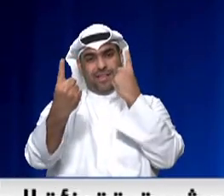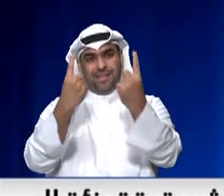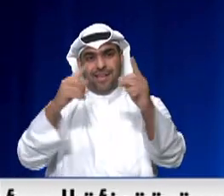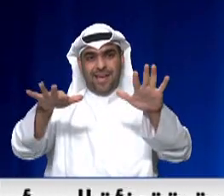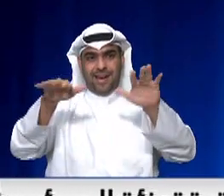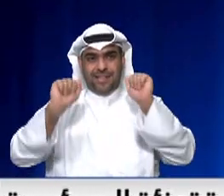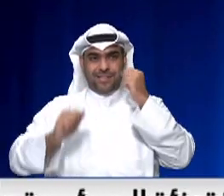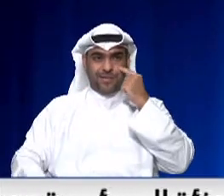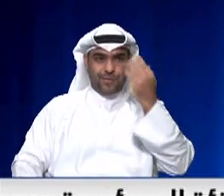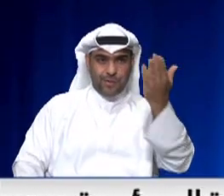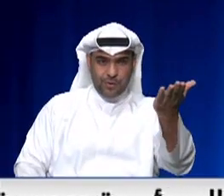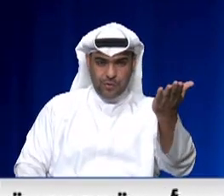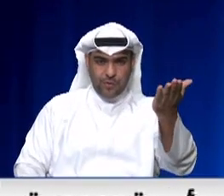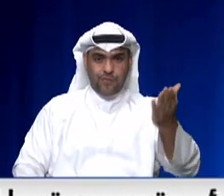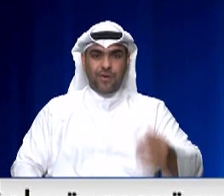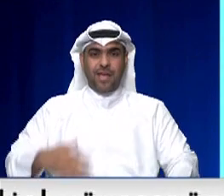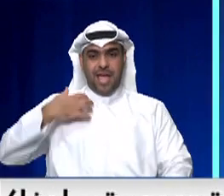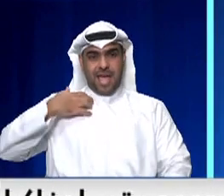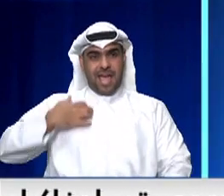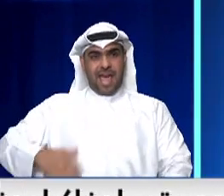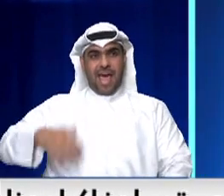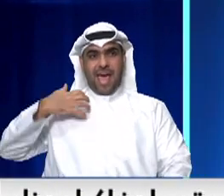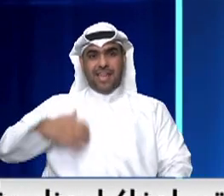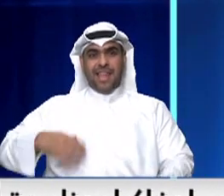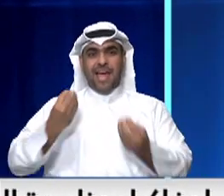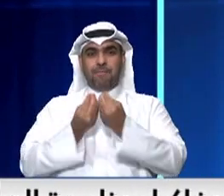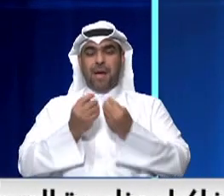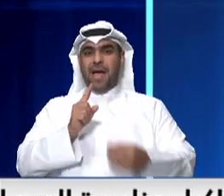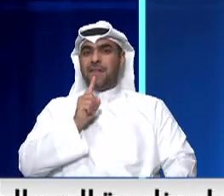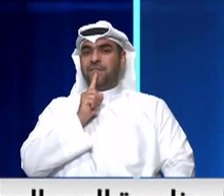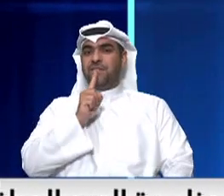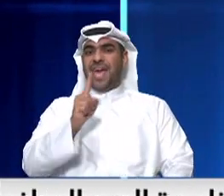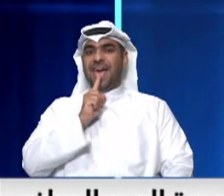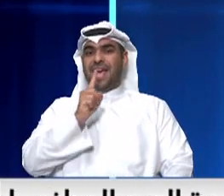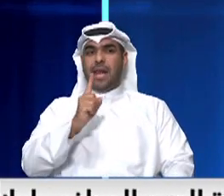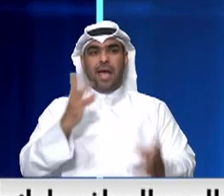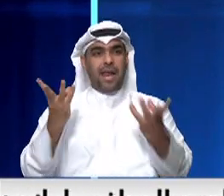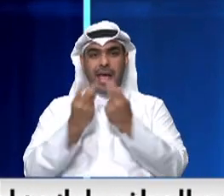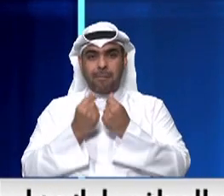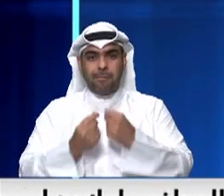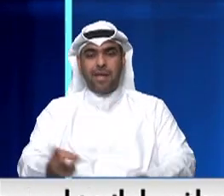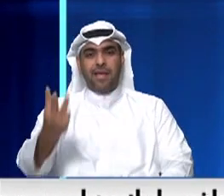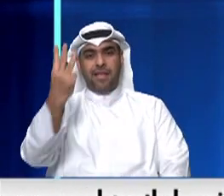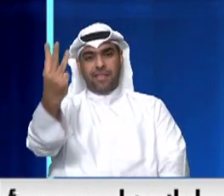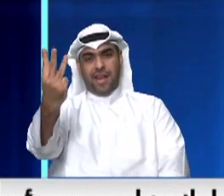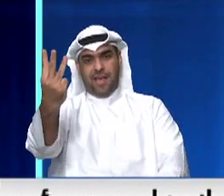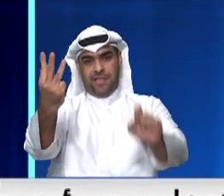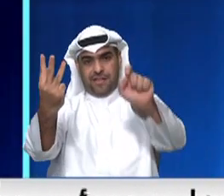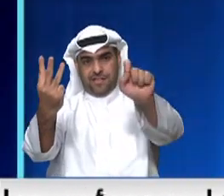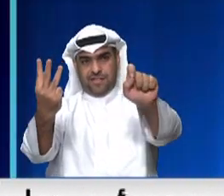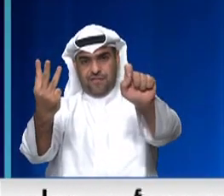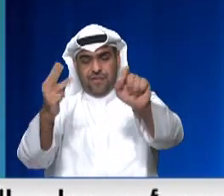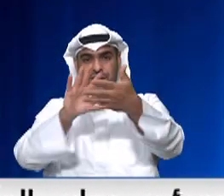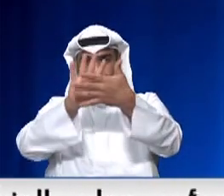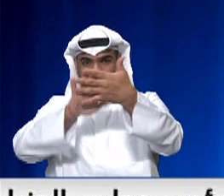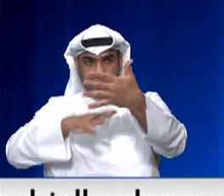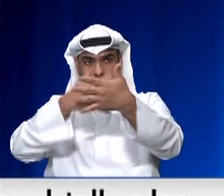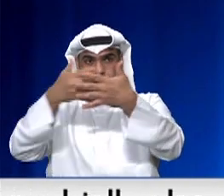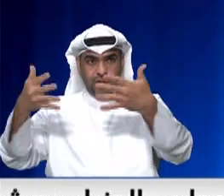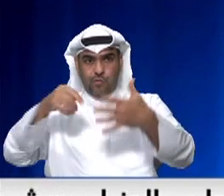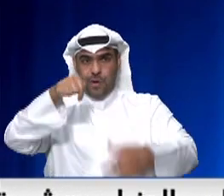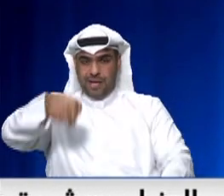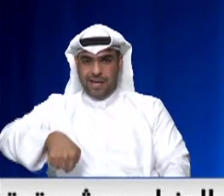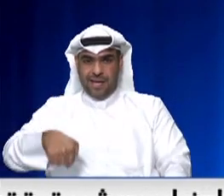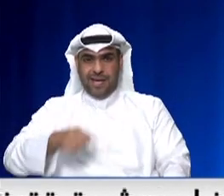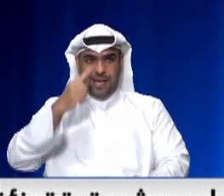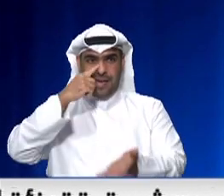وحصل الشباب على النقطة الثانية له في البطولة، فيما رفع العربي رصيده إلى 4 نقاط. وفي لقاء آخر